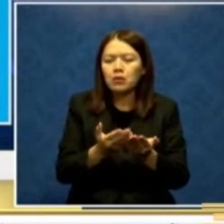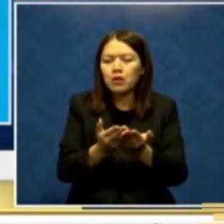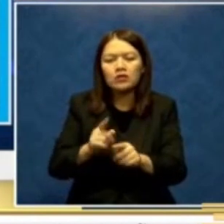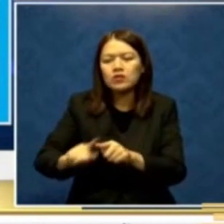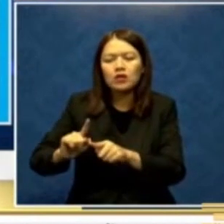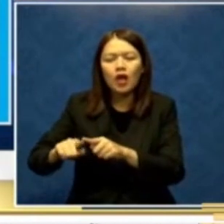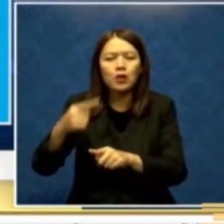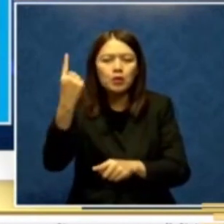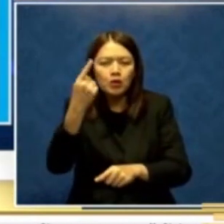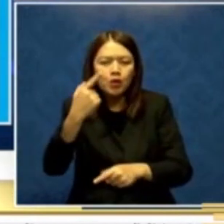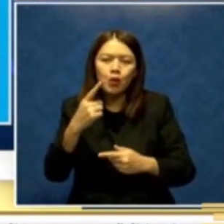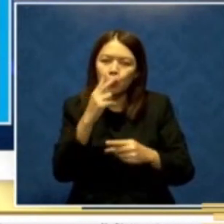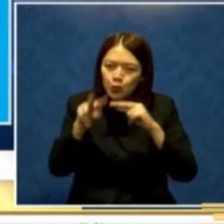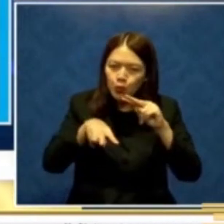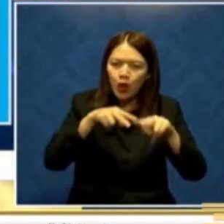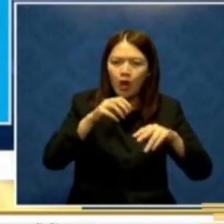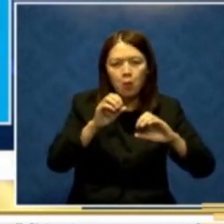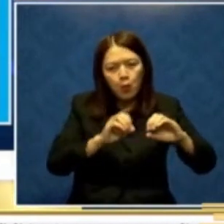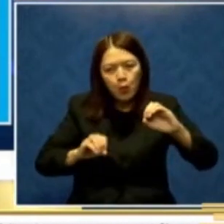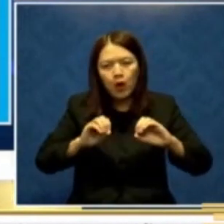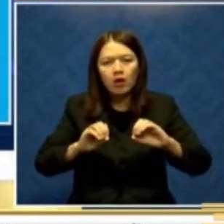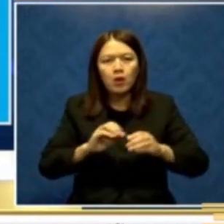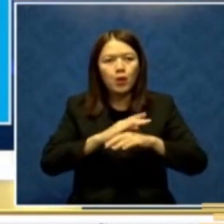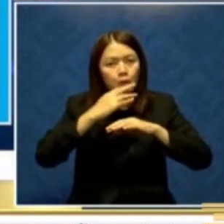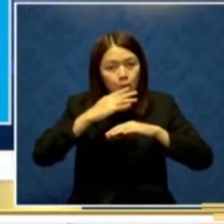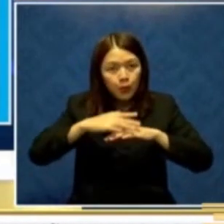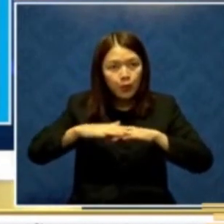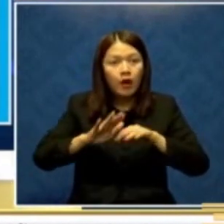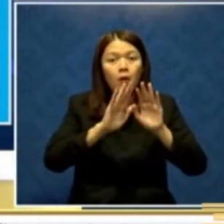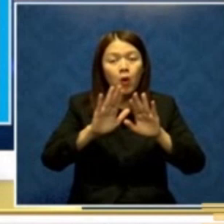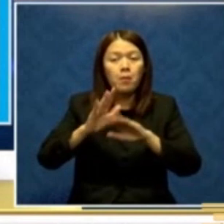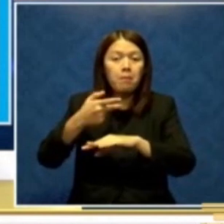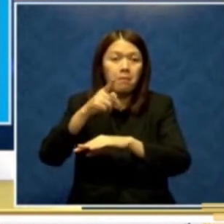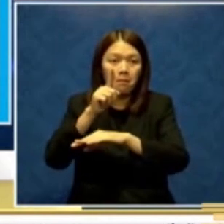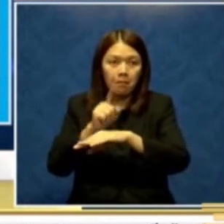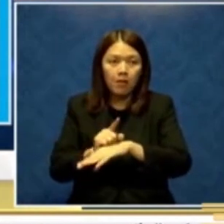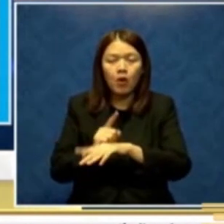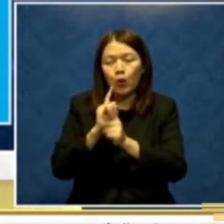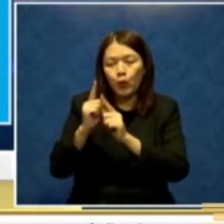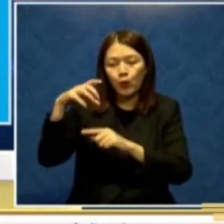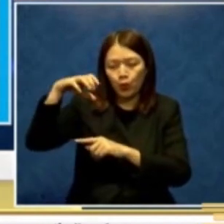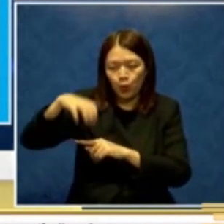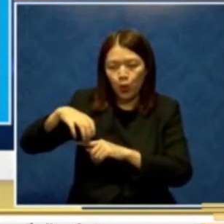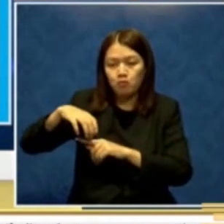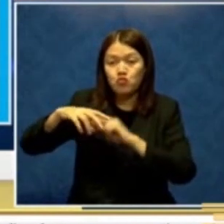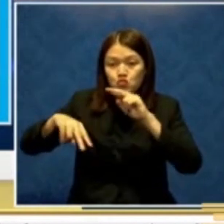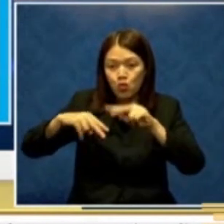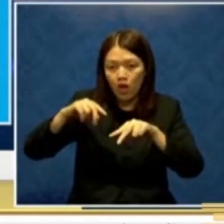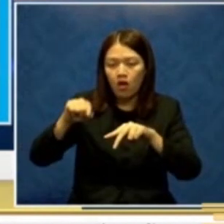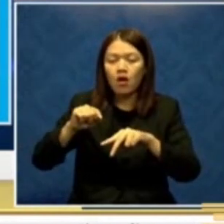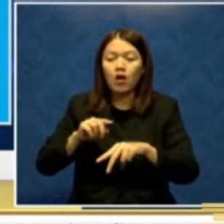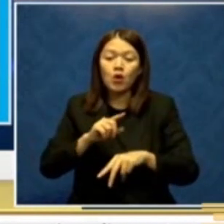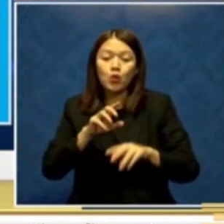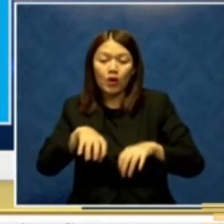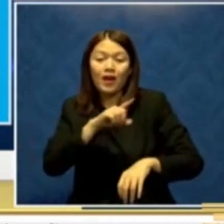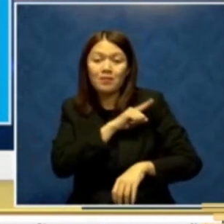มใช้เรือลากทุกชนิดและการดูแลความปลอดภัยของชายหาดดิช้านจึงขอกลบเรีนท่านประธานประสานประยังกรมเจ้าท